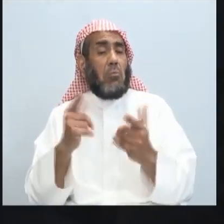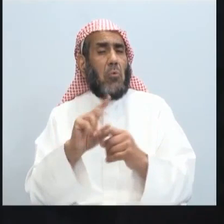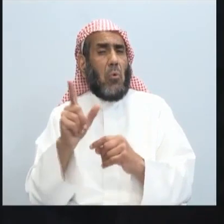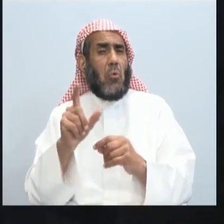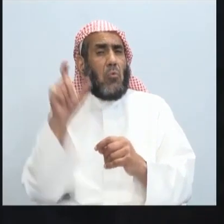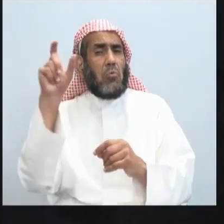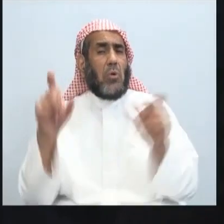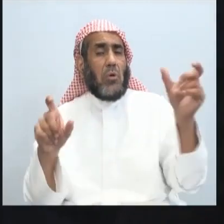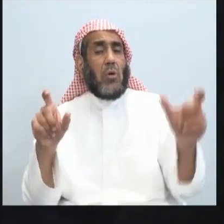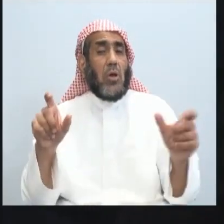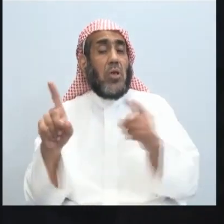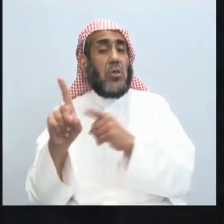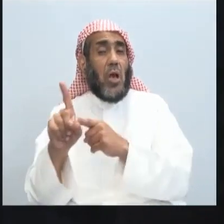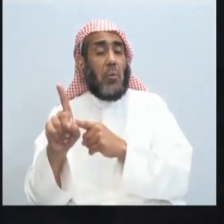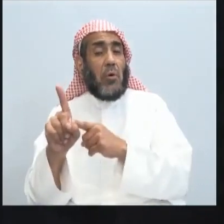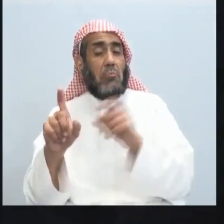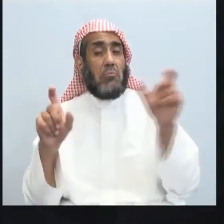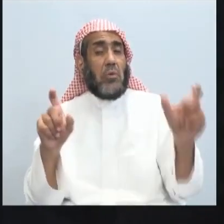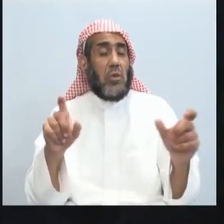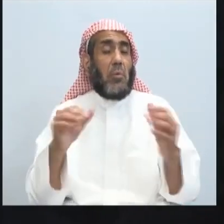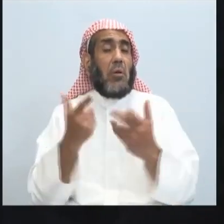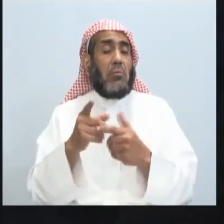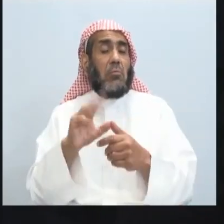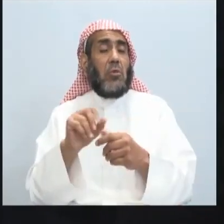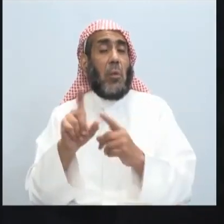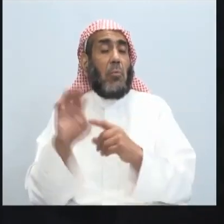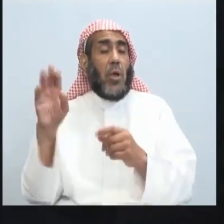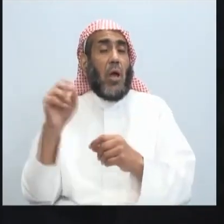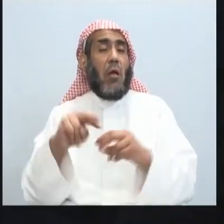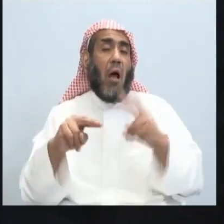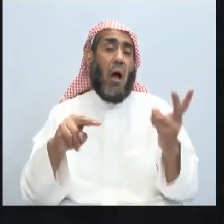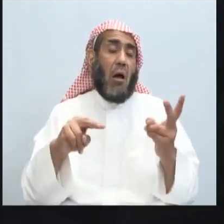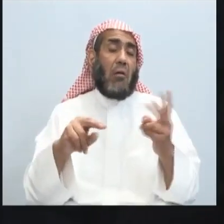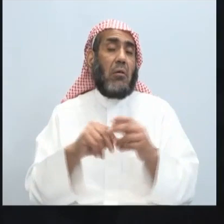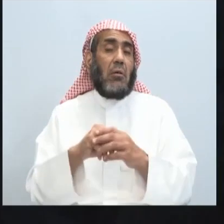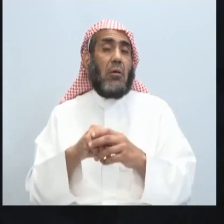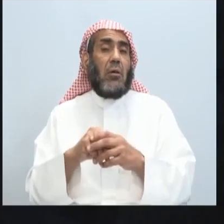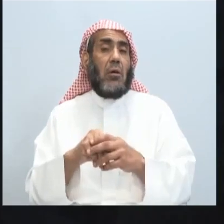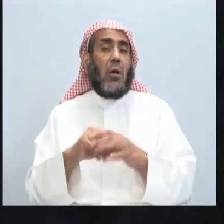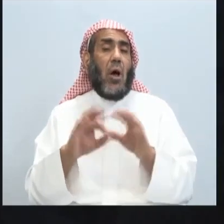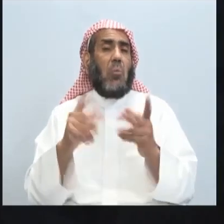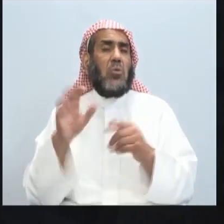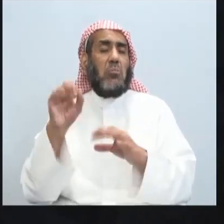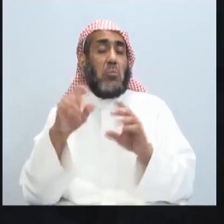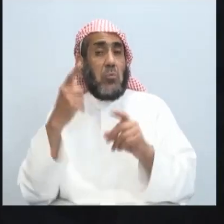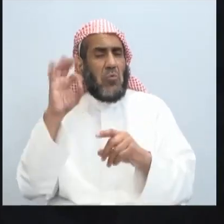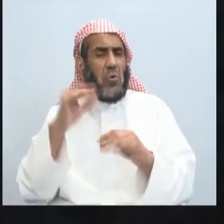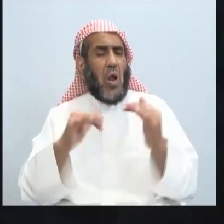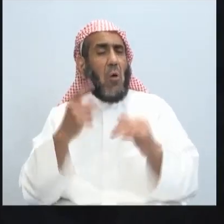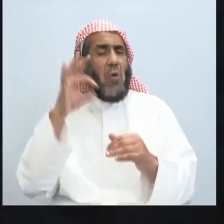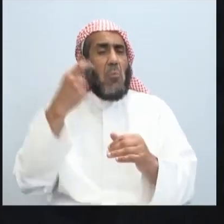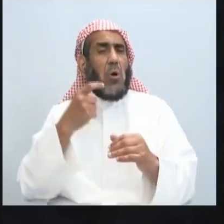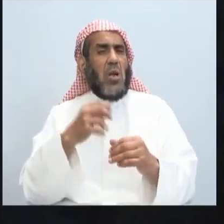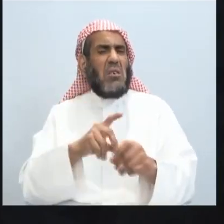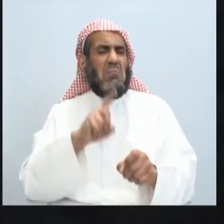ذكروا قال ان هناك جابر او ان هناك جابرين جابر بن حيان اخر وجابر اخر منصفون ام هم فاهمون ام هم